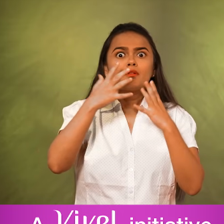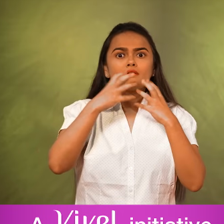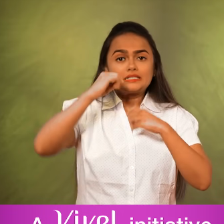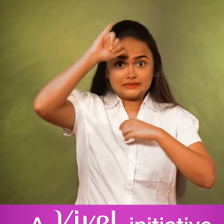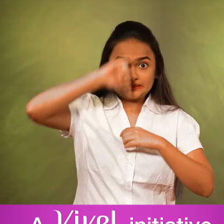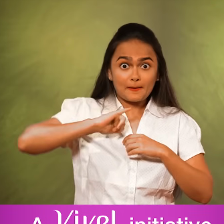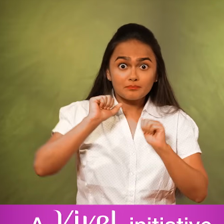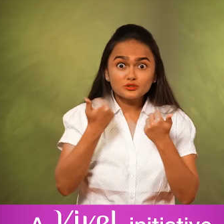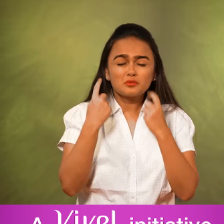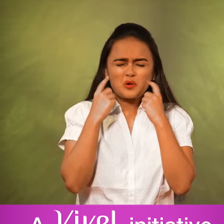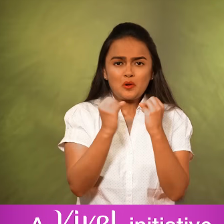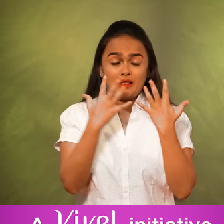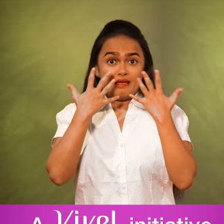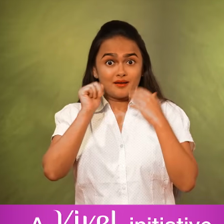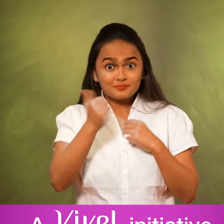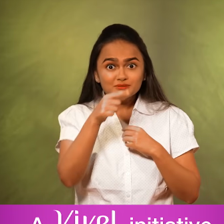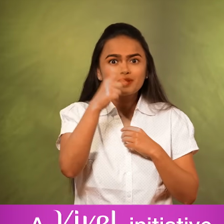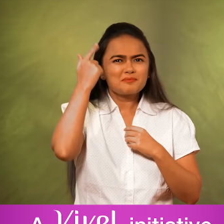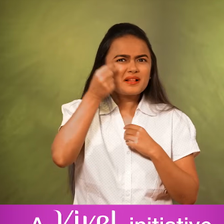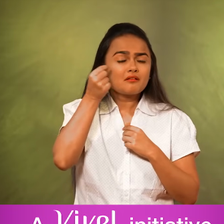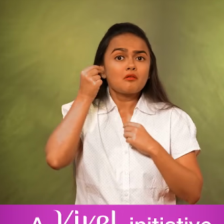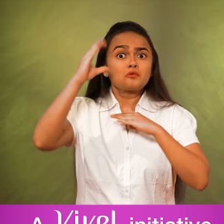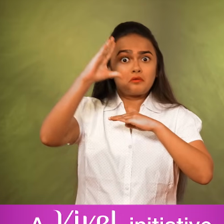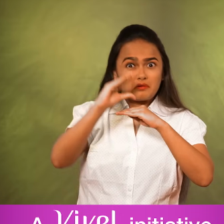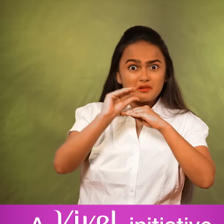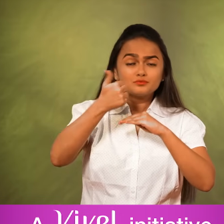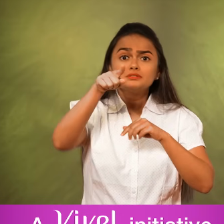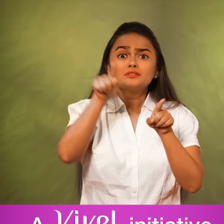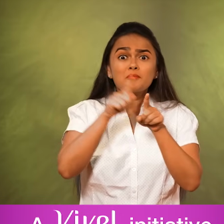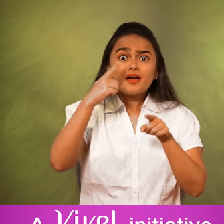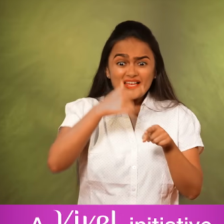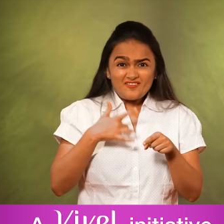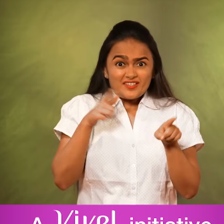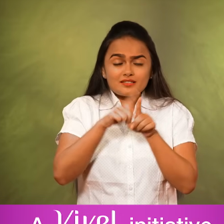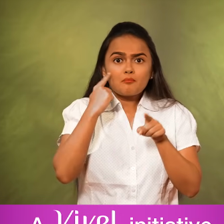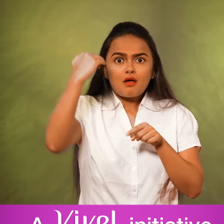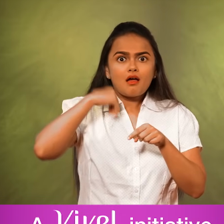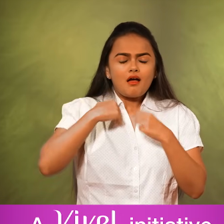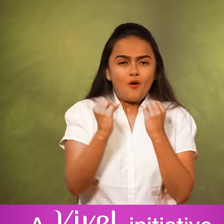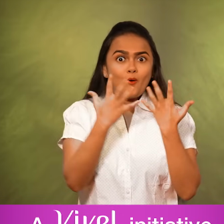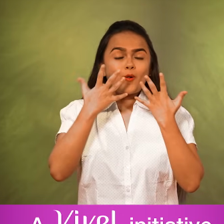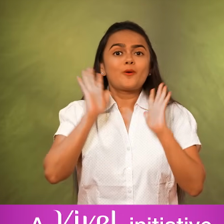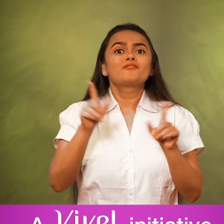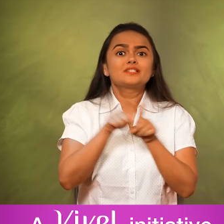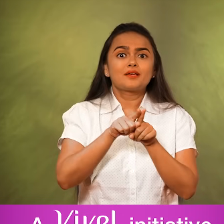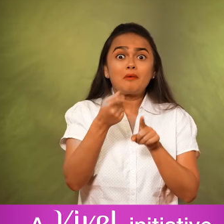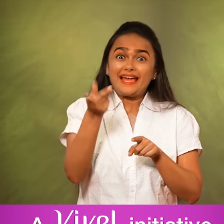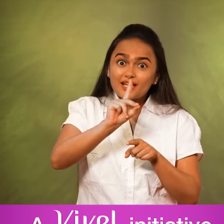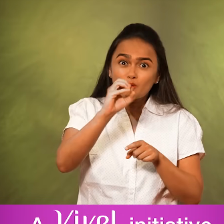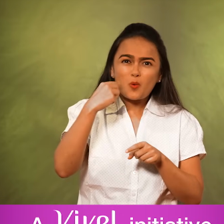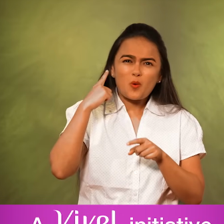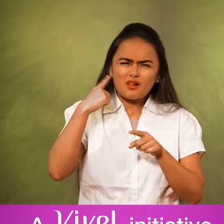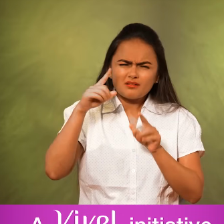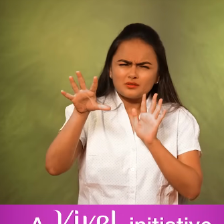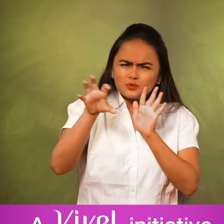ऑन पिगमेंटेशन जैसे मैंने बताया, एंड लीव्स अ रेडिएंट ग्लो ऑन योर स्किन। ऐसा लगता है कि आपकी जो स्किन है वो अंदर से ग्लो कर रही है। एक बार ऑयल अच्छे